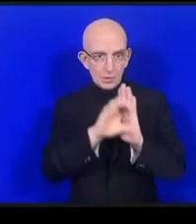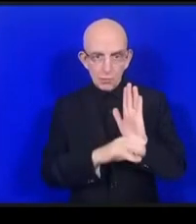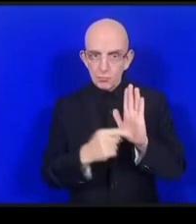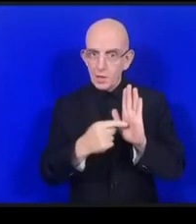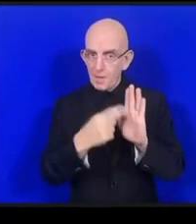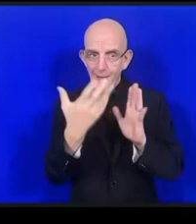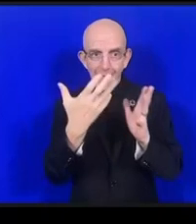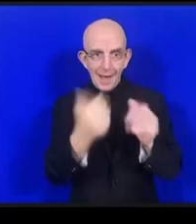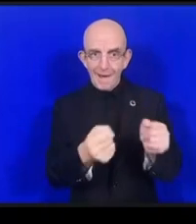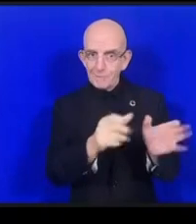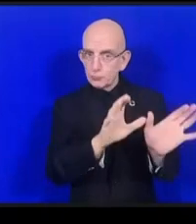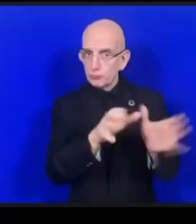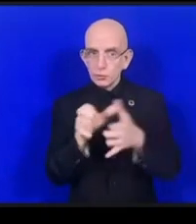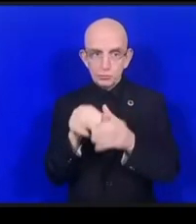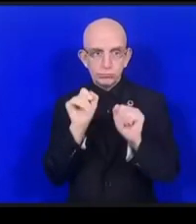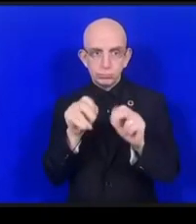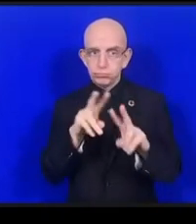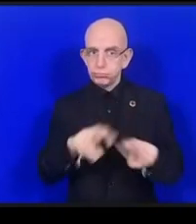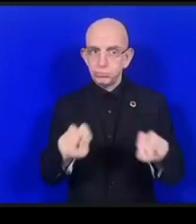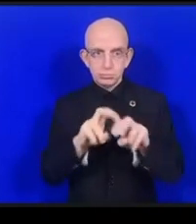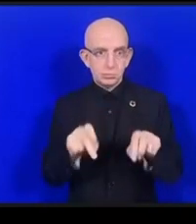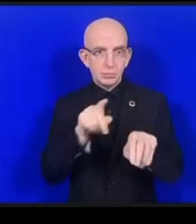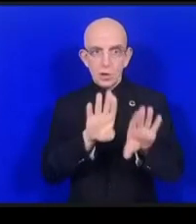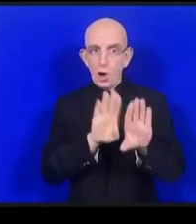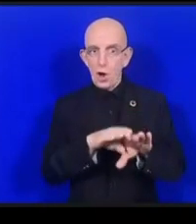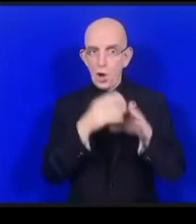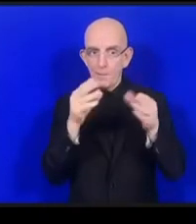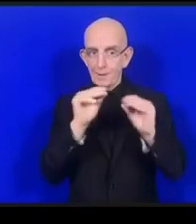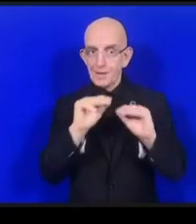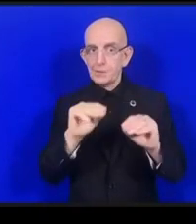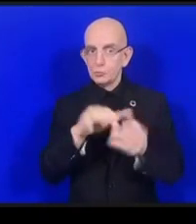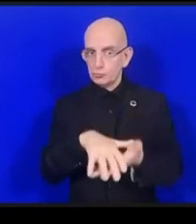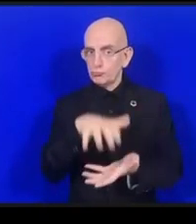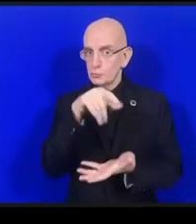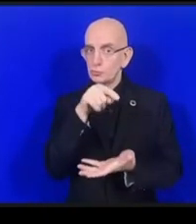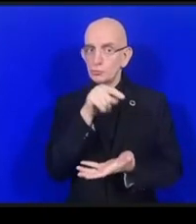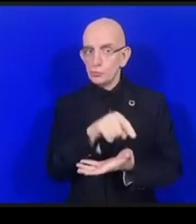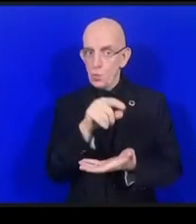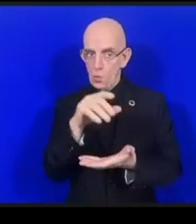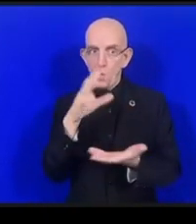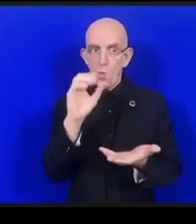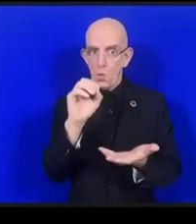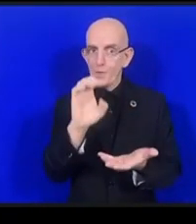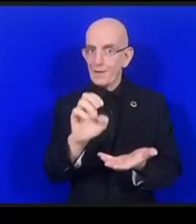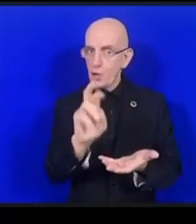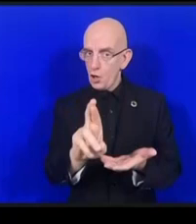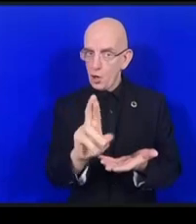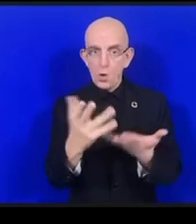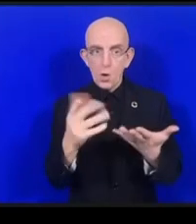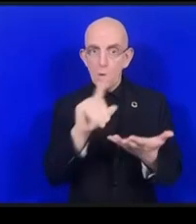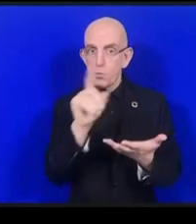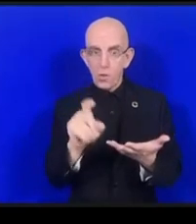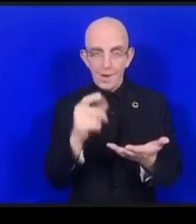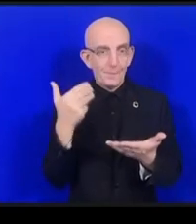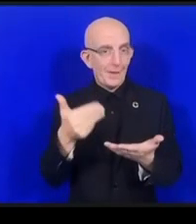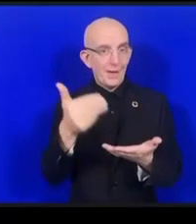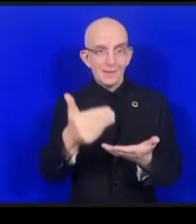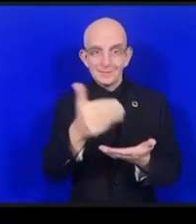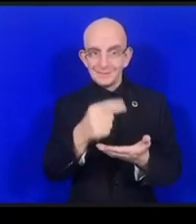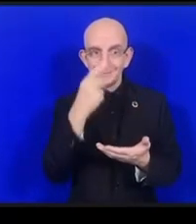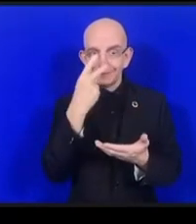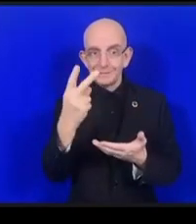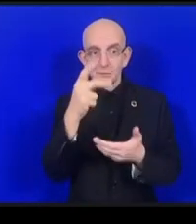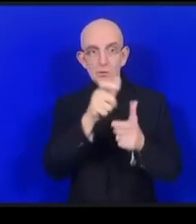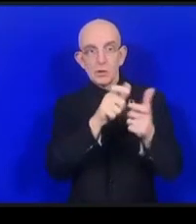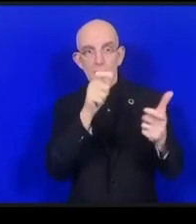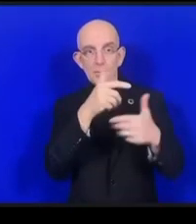хотела бы чтобы это был открытый образовательный ресурс потому что многие создают программы по кибербезопасности но затем они